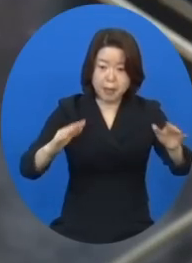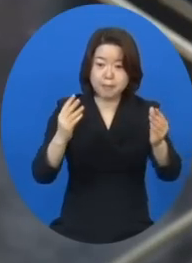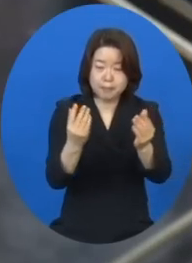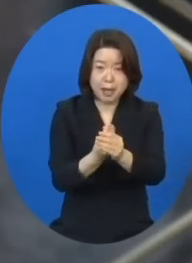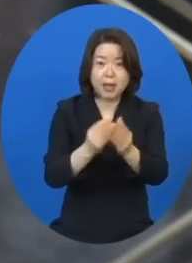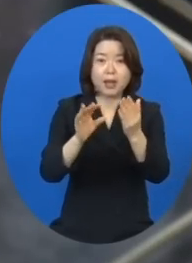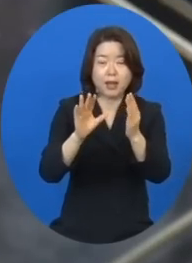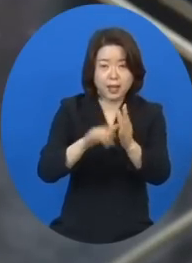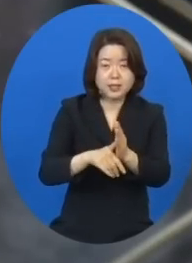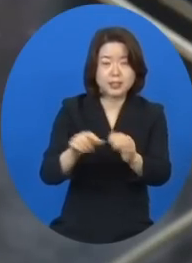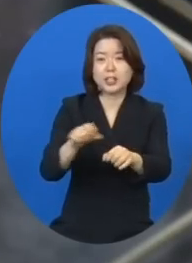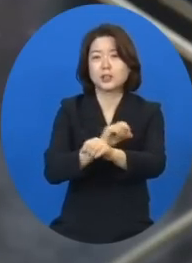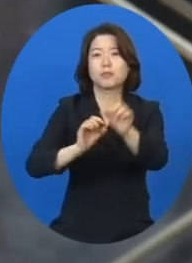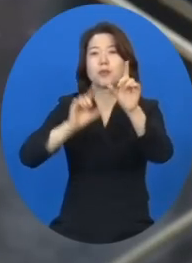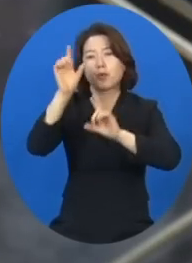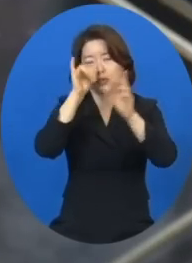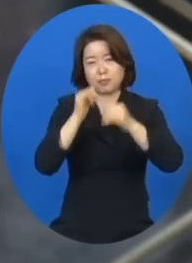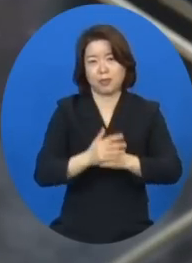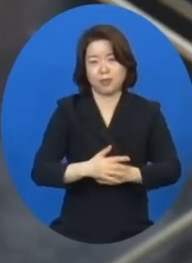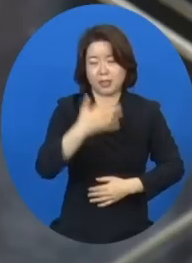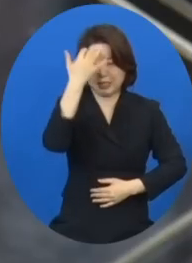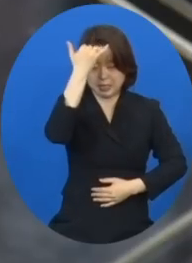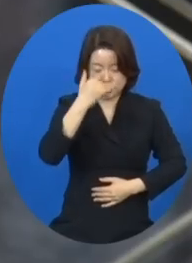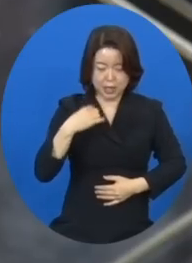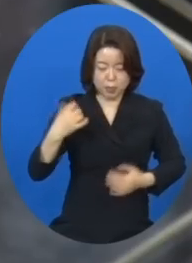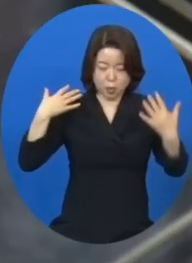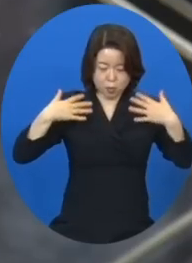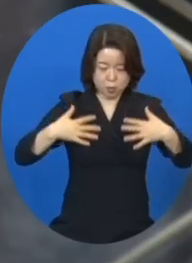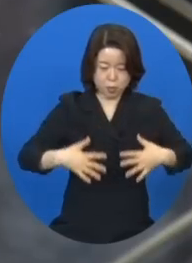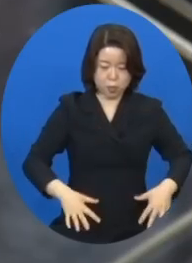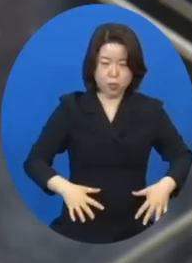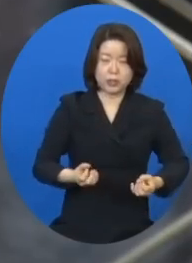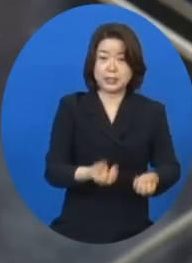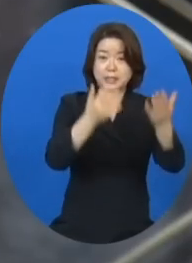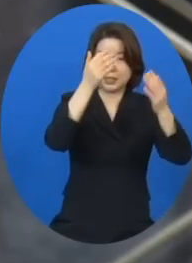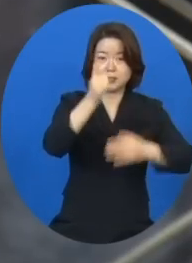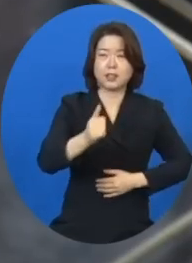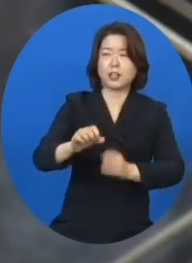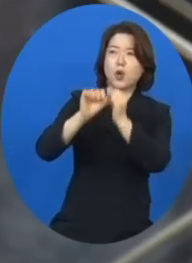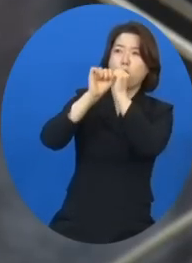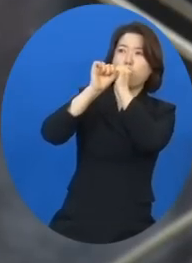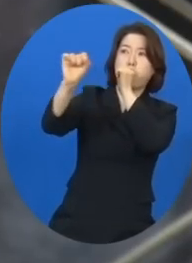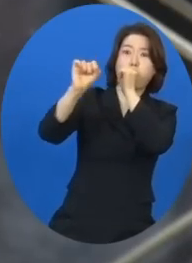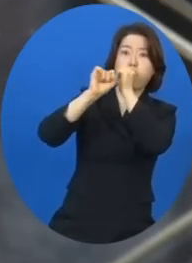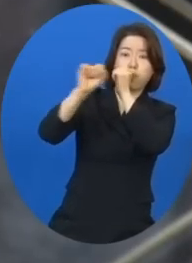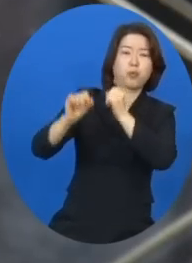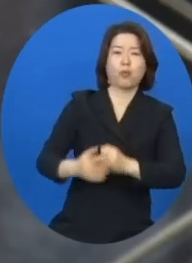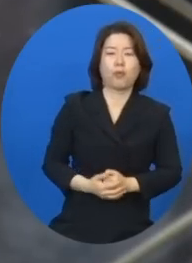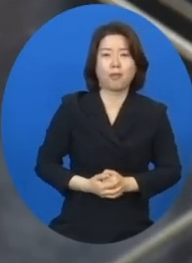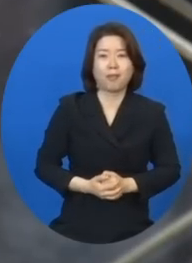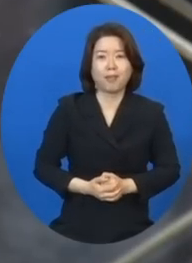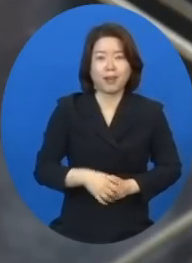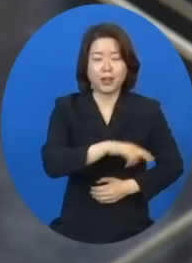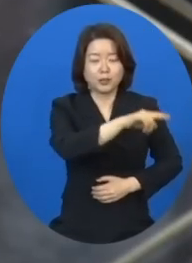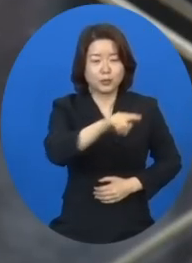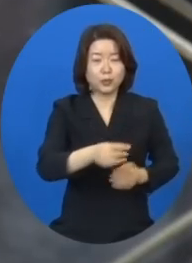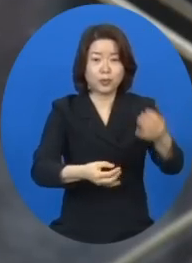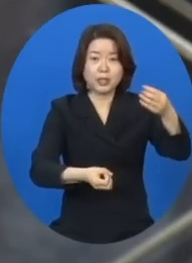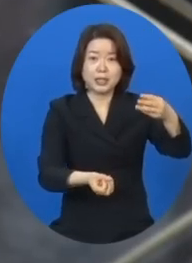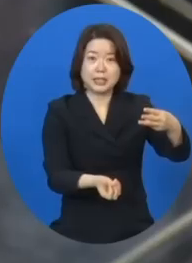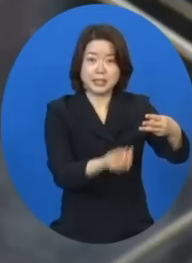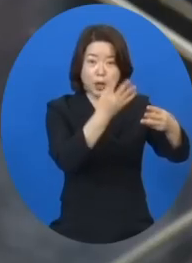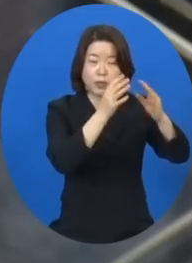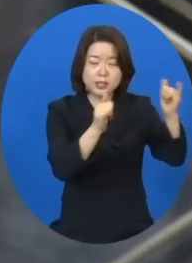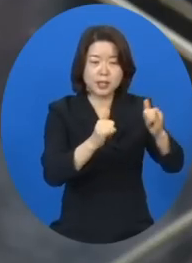나옵니다. 예복을 입은 제사장들이 나팔을 불어요. 레위 사람들이 악기를 잡고 악기를 연주합니다.